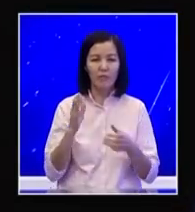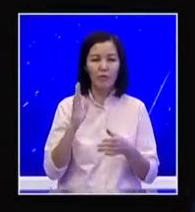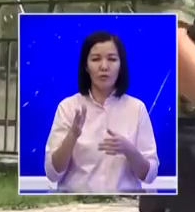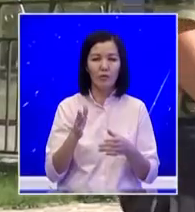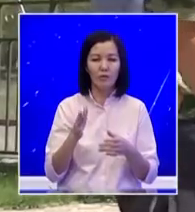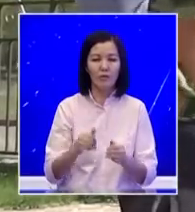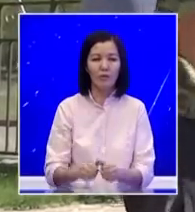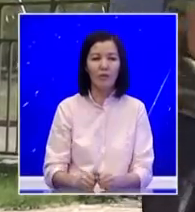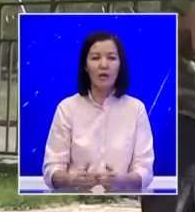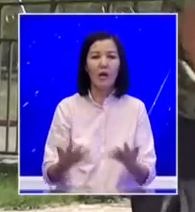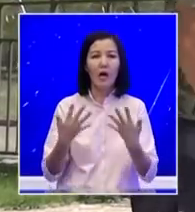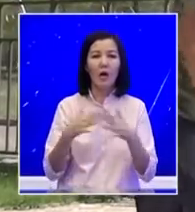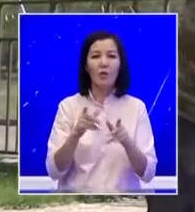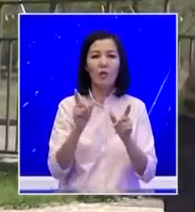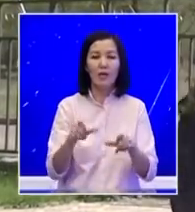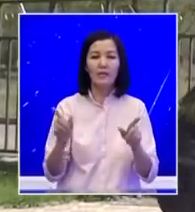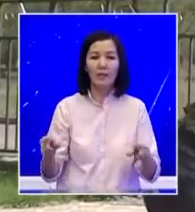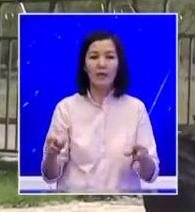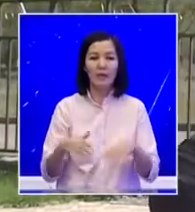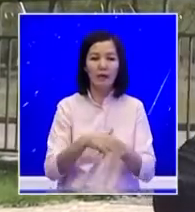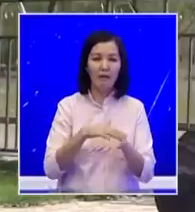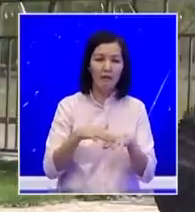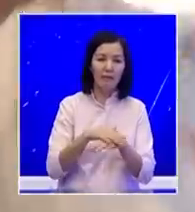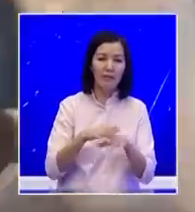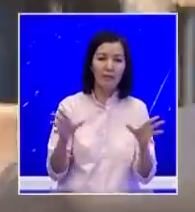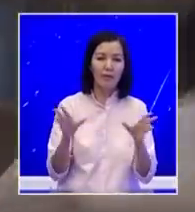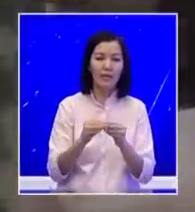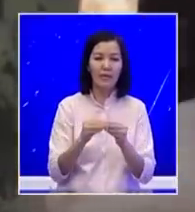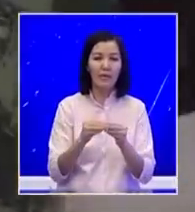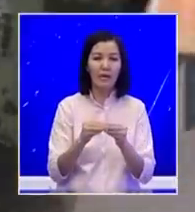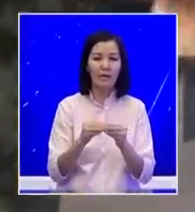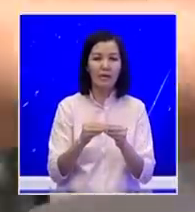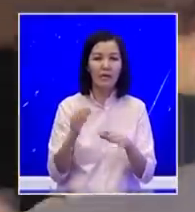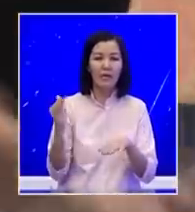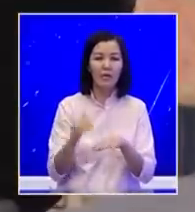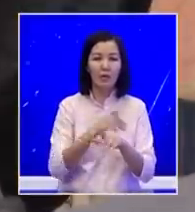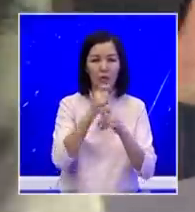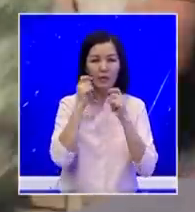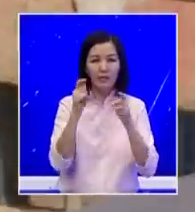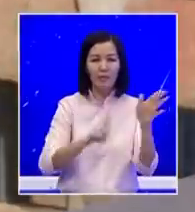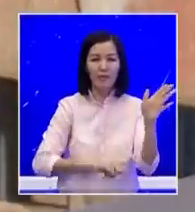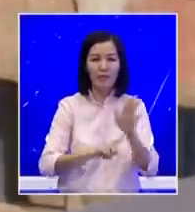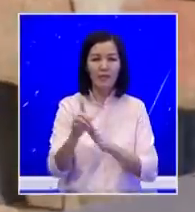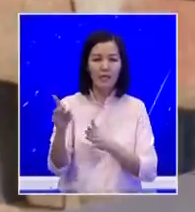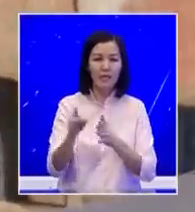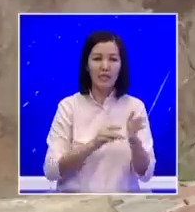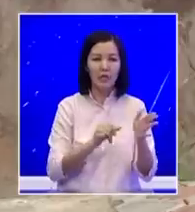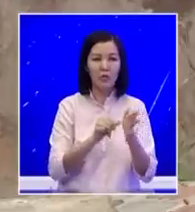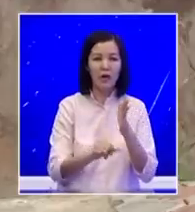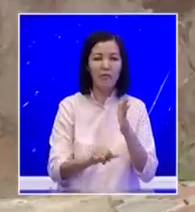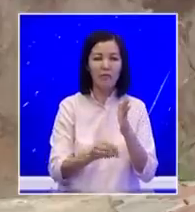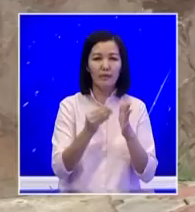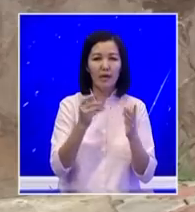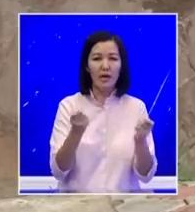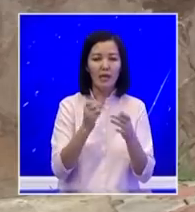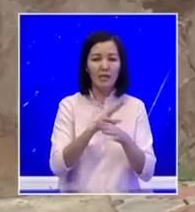болсын. Ауыл азаматтары мен ажарлы осынау шарапатты айды мұқаншылықтар сауапты іспен бастады. Бірден 60 аз